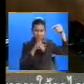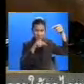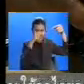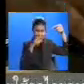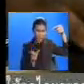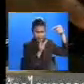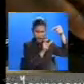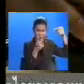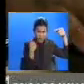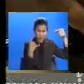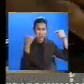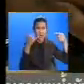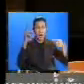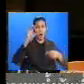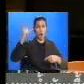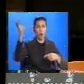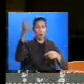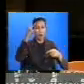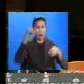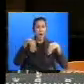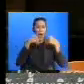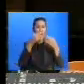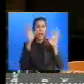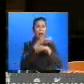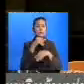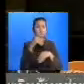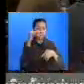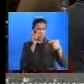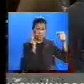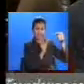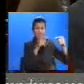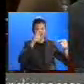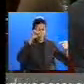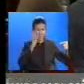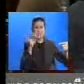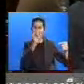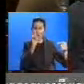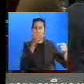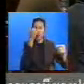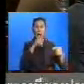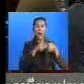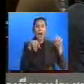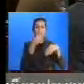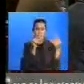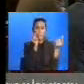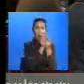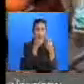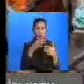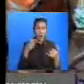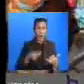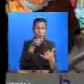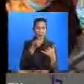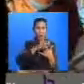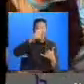การปรับชื่อจากองค์การอนามัยโลกให้เป็นประเทศที่เคยพบเชื้อเนื่องจากผู้ป่วย 2รายที่พบในไทยได้รับการรักษาจนหายดี